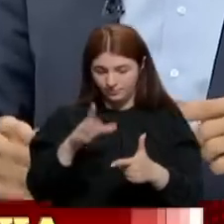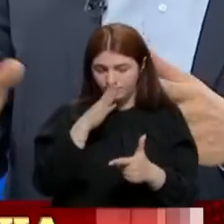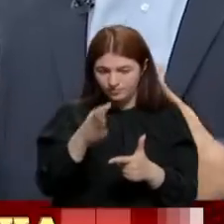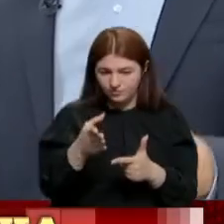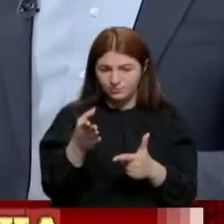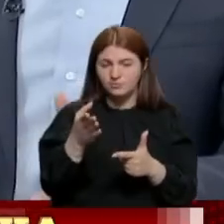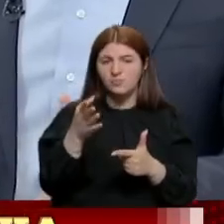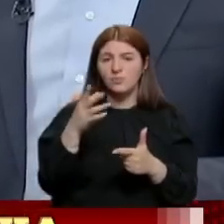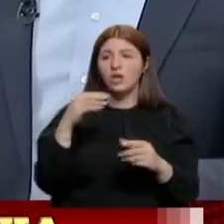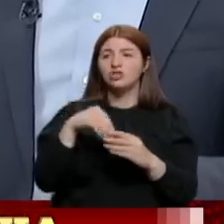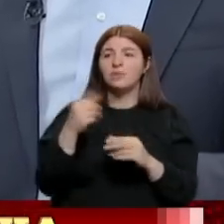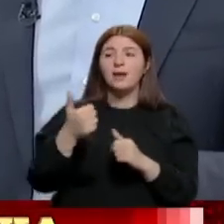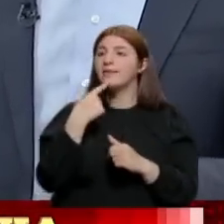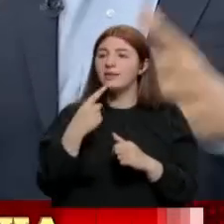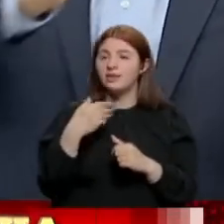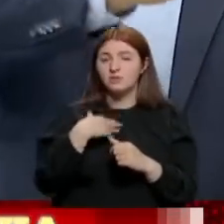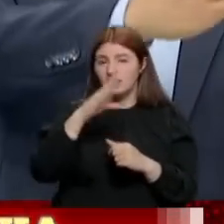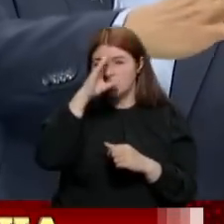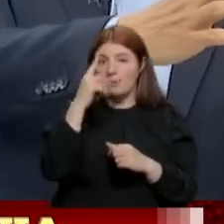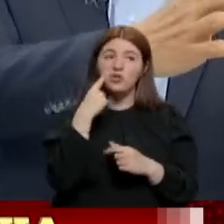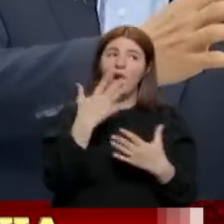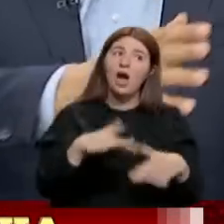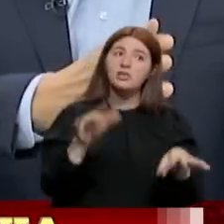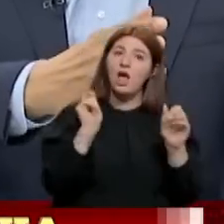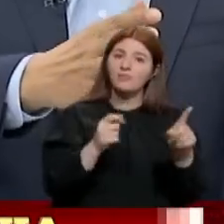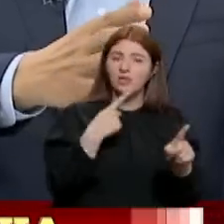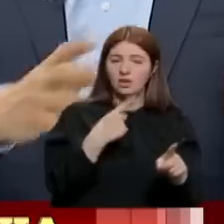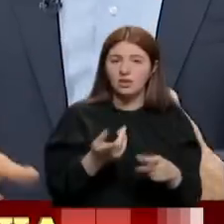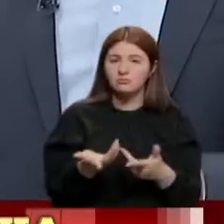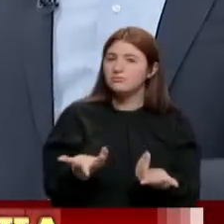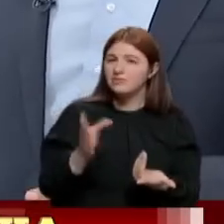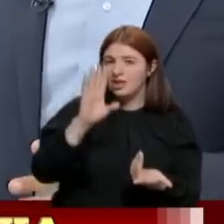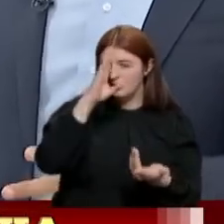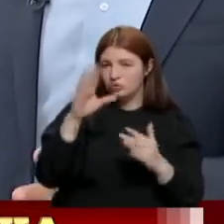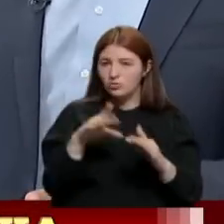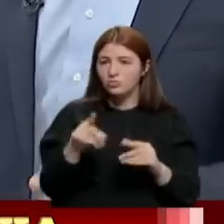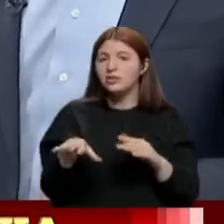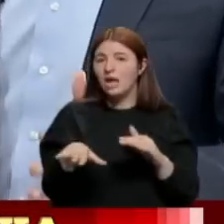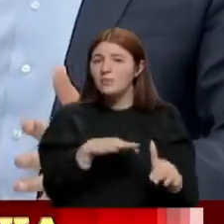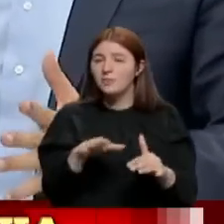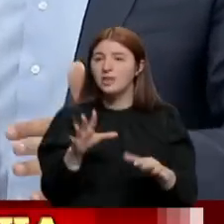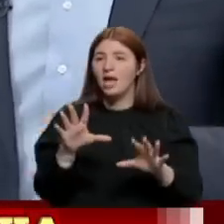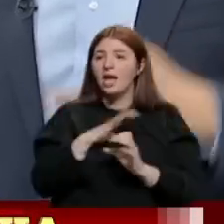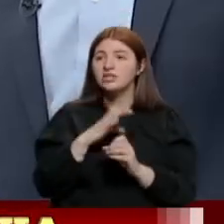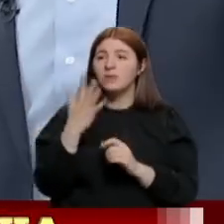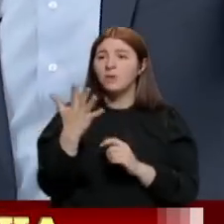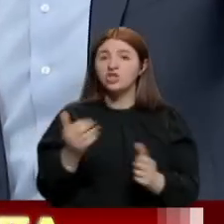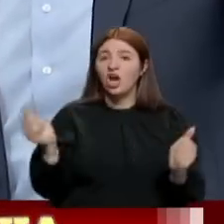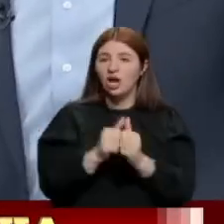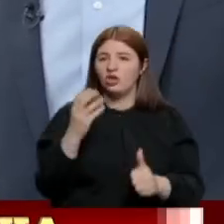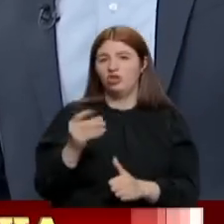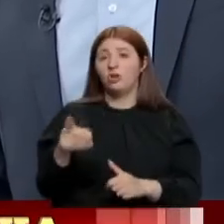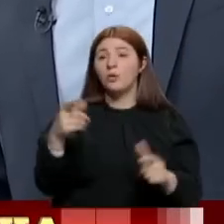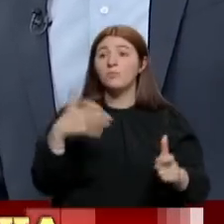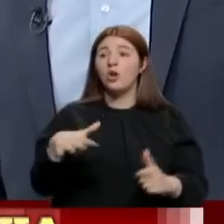biliyorsunuz Süleyman Soylu ne dedi? Biz İstanbul'a göre hazırlanmıştık dedi değil mi? İstanbul depremi bu depremin etkisinin 5 katı olacak.